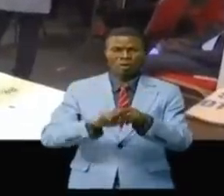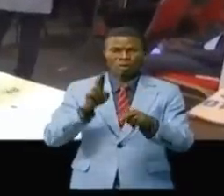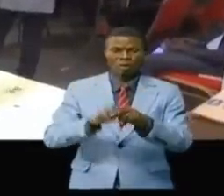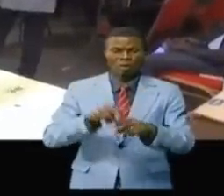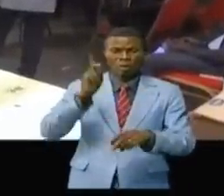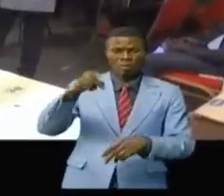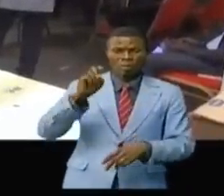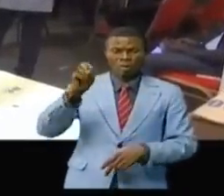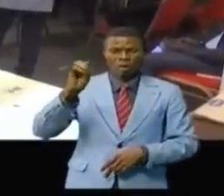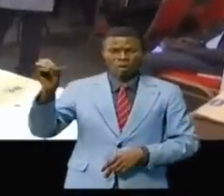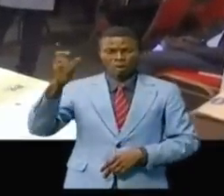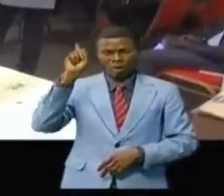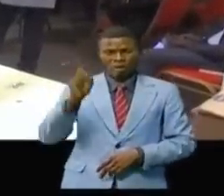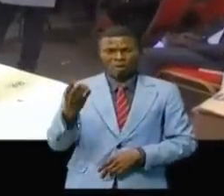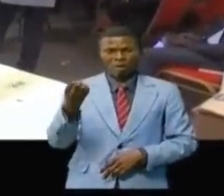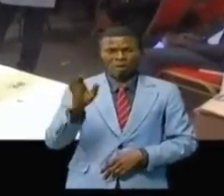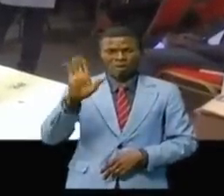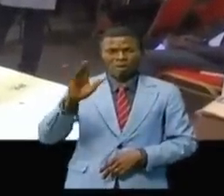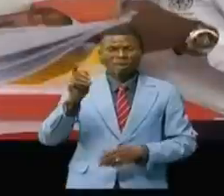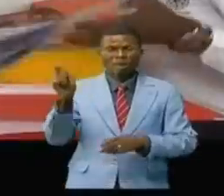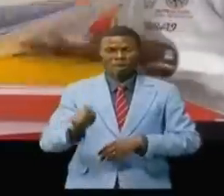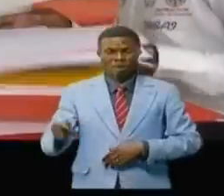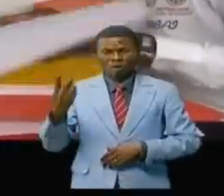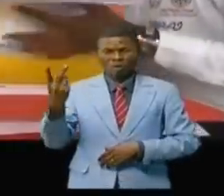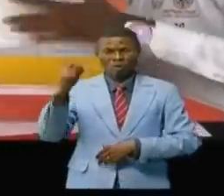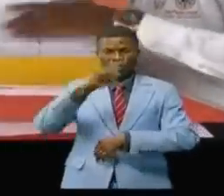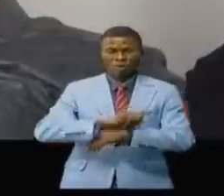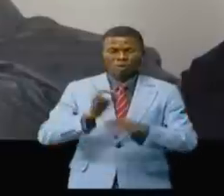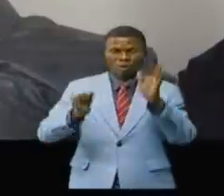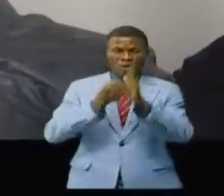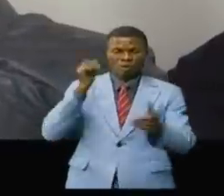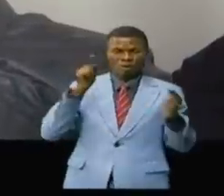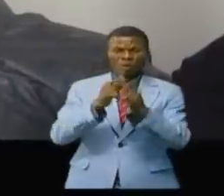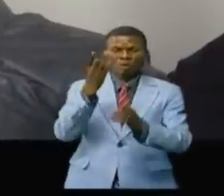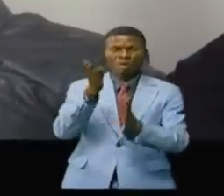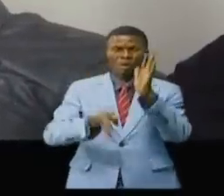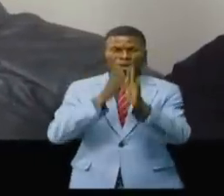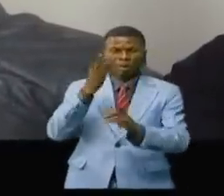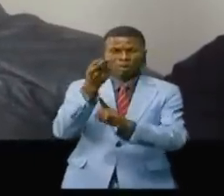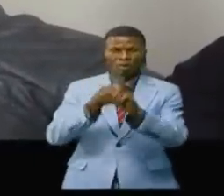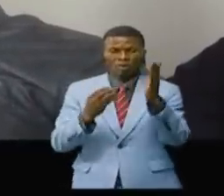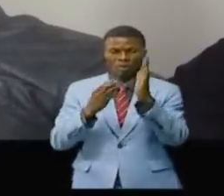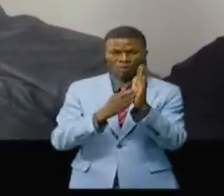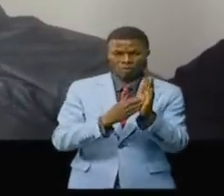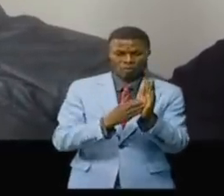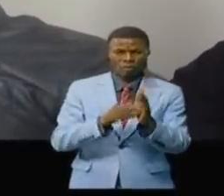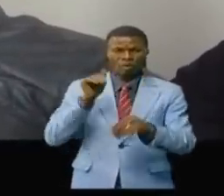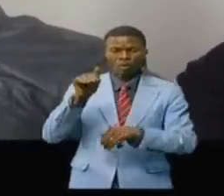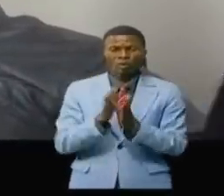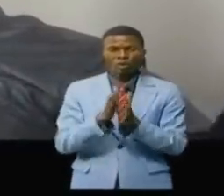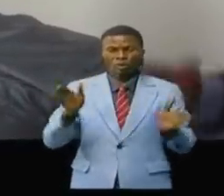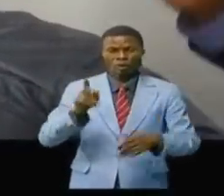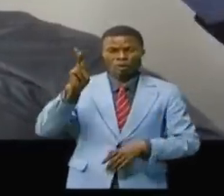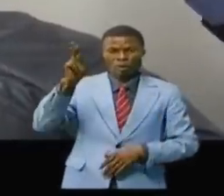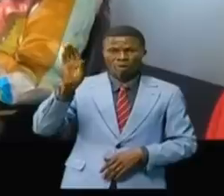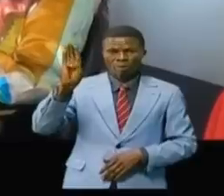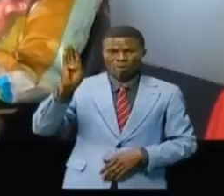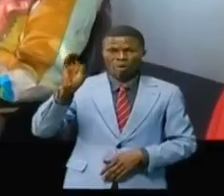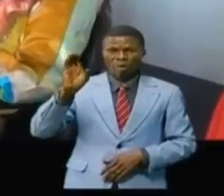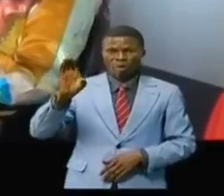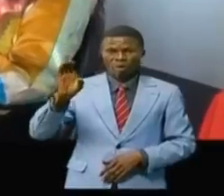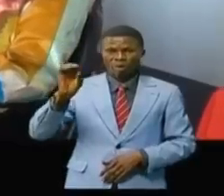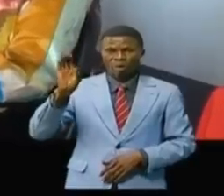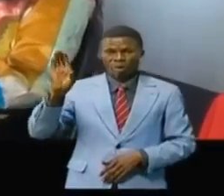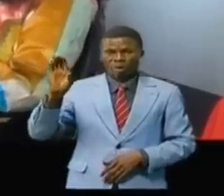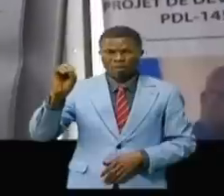PDL 145 territoires. Durant deux jours, soit du 13 au 14 septembre, le directeur général du BCECO, Jean-Mabi